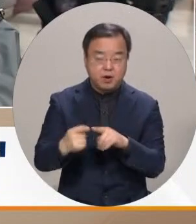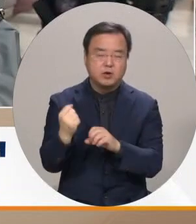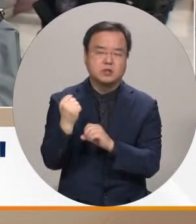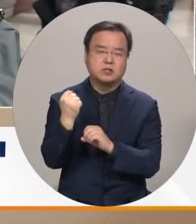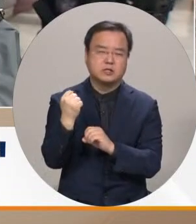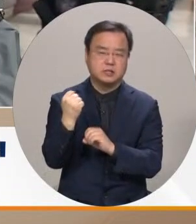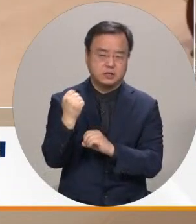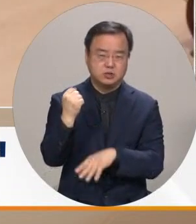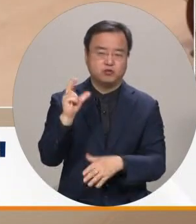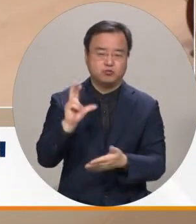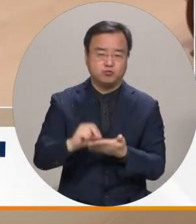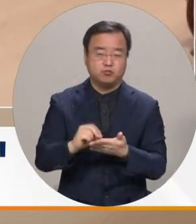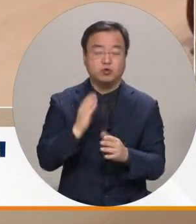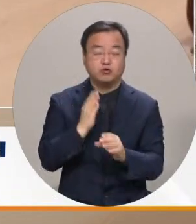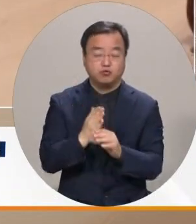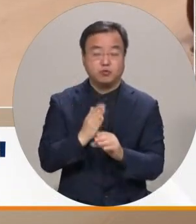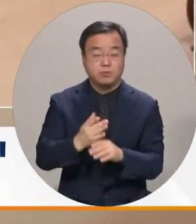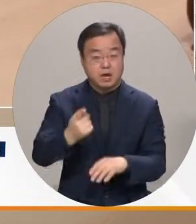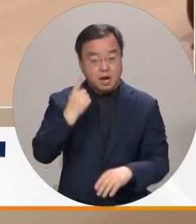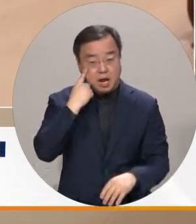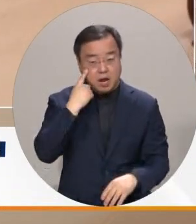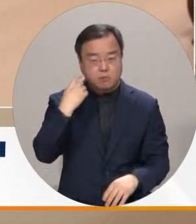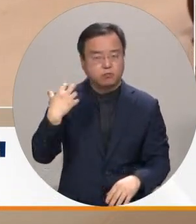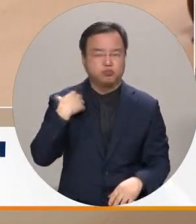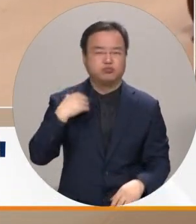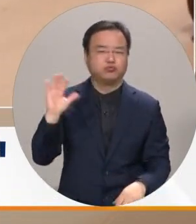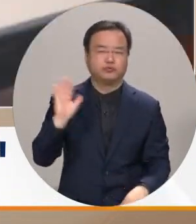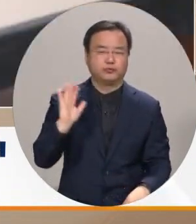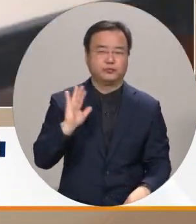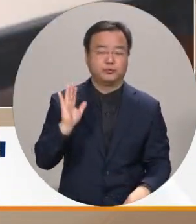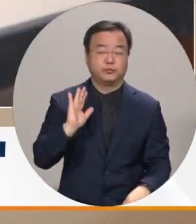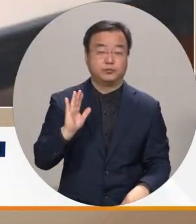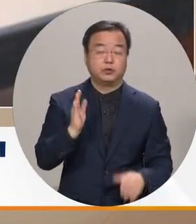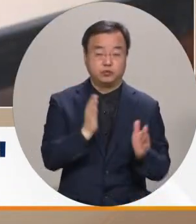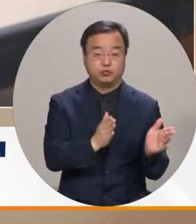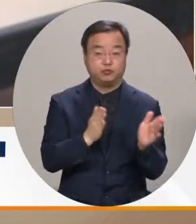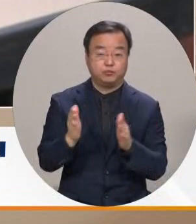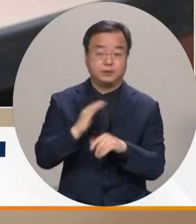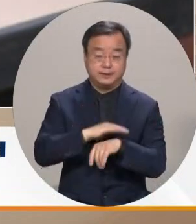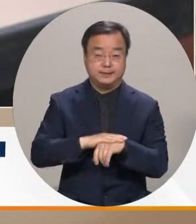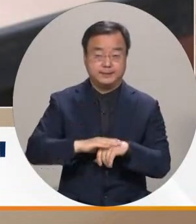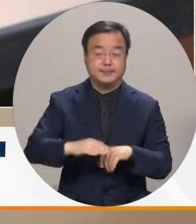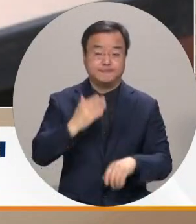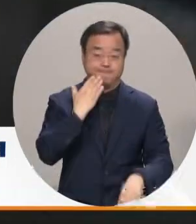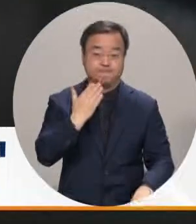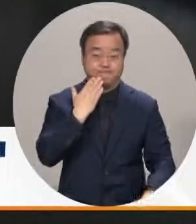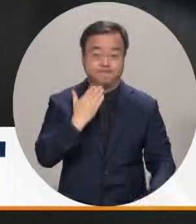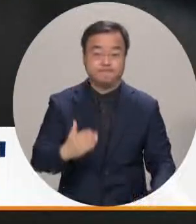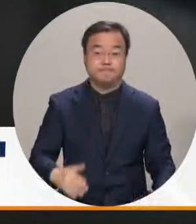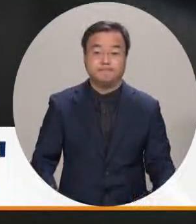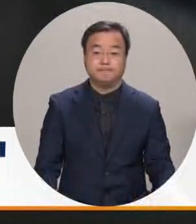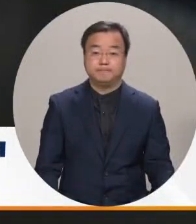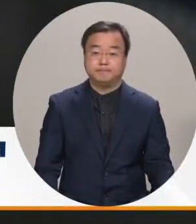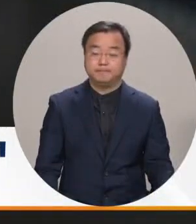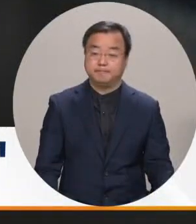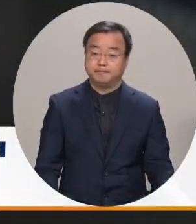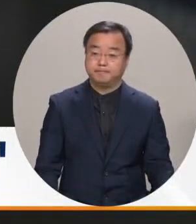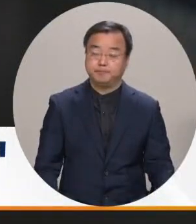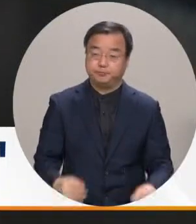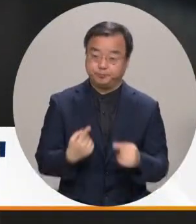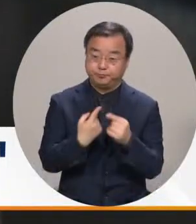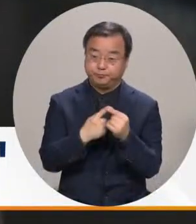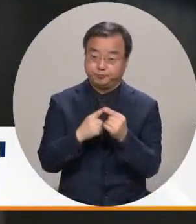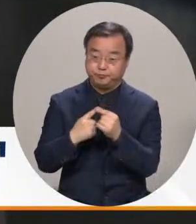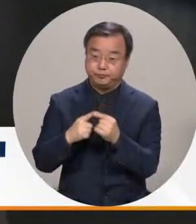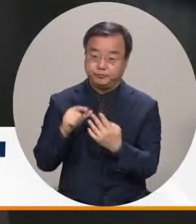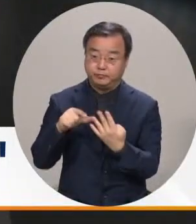다져 나간다면 부담없이 그리고 챙겨야 할 걸 놓치지 않으면서 공부해 나갈 수가 있습니다네이 국어도